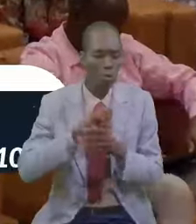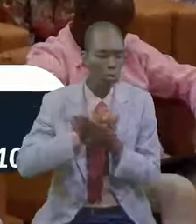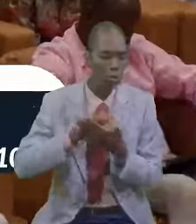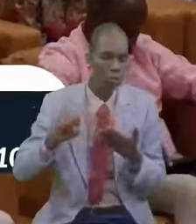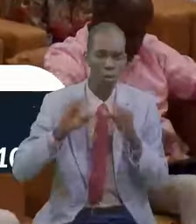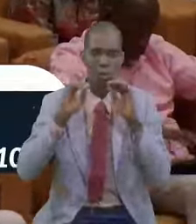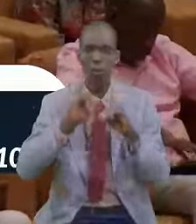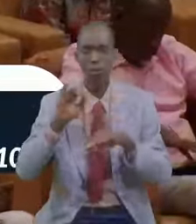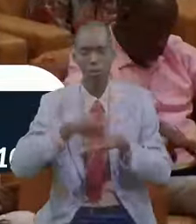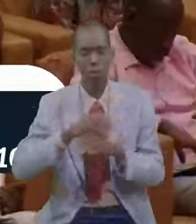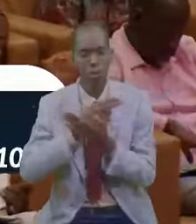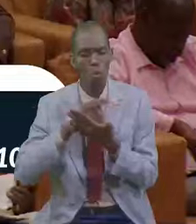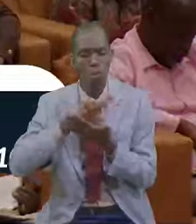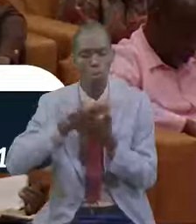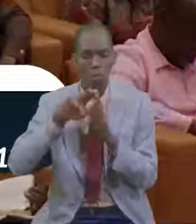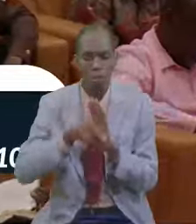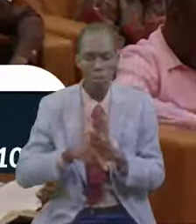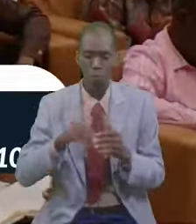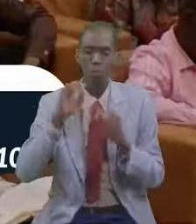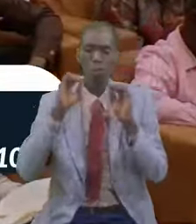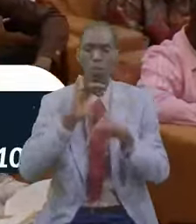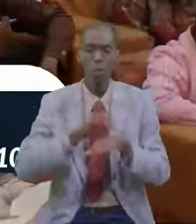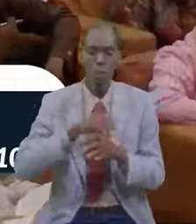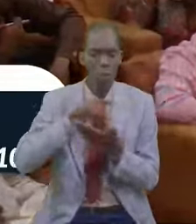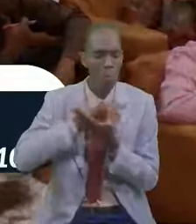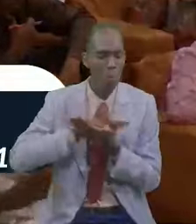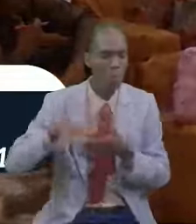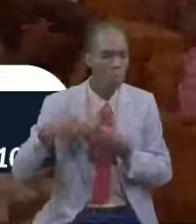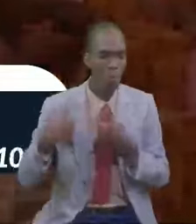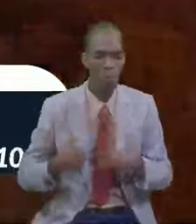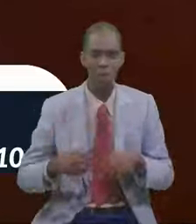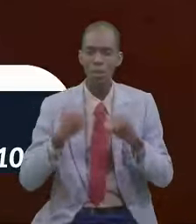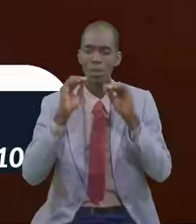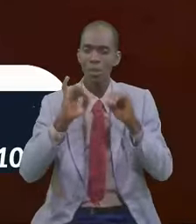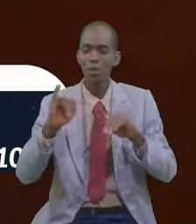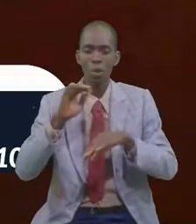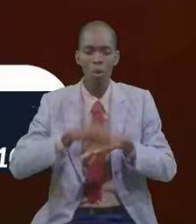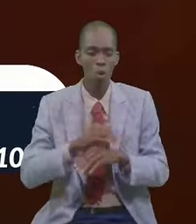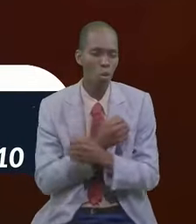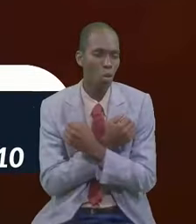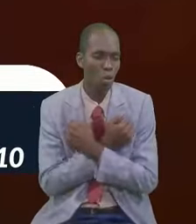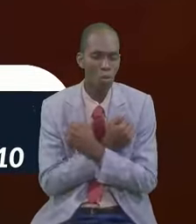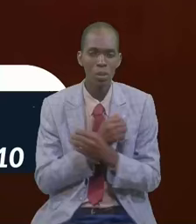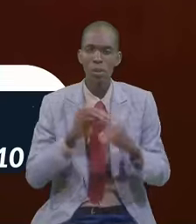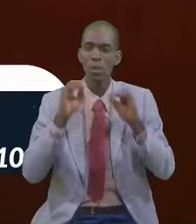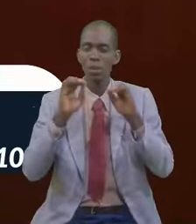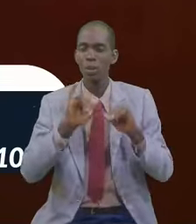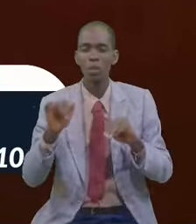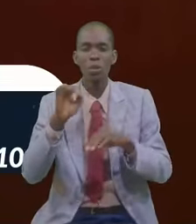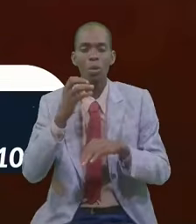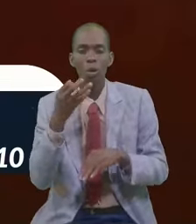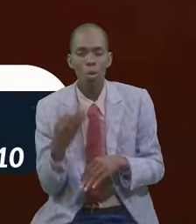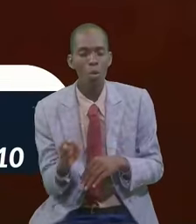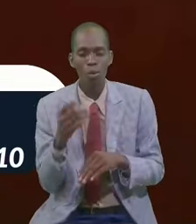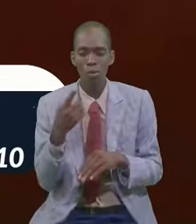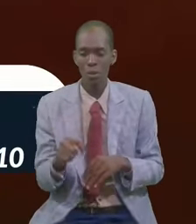la sanctification, la sainteté, la pureté du cœur, le message d'amour, le message